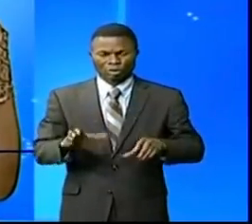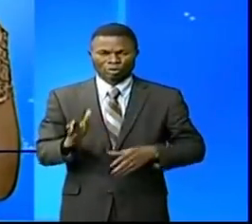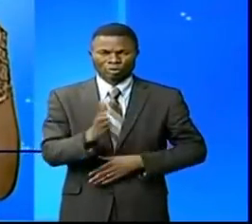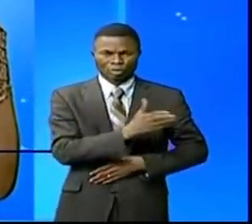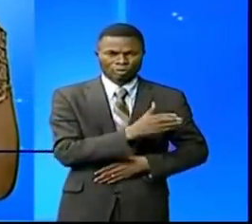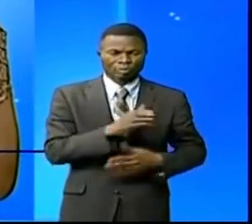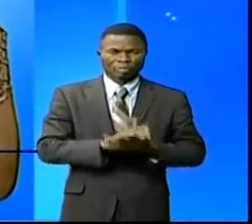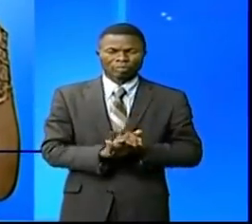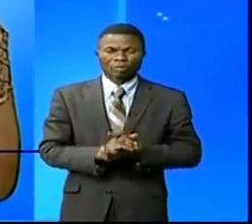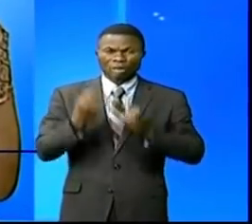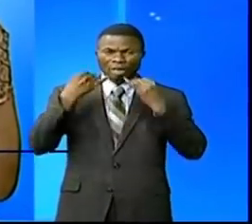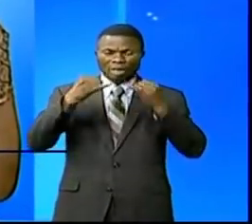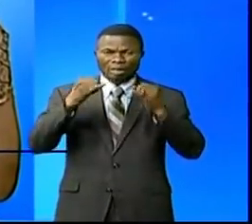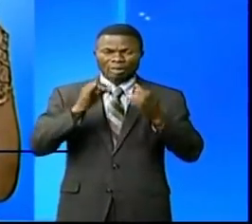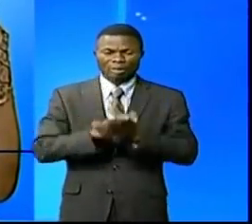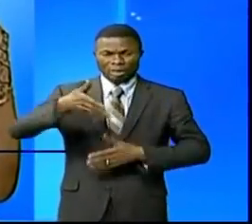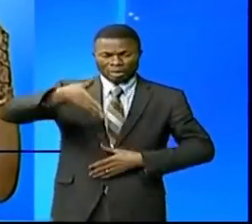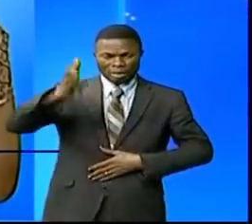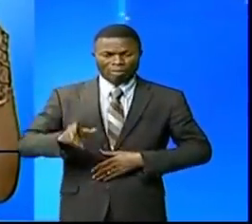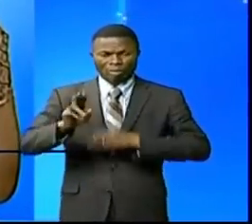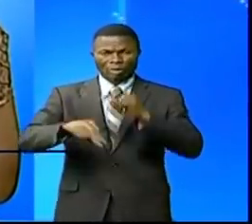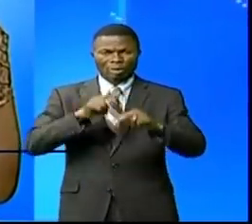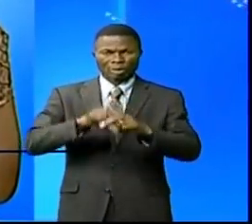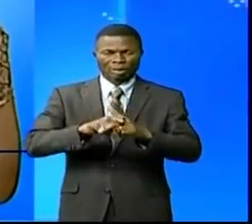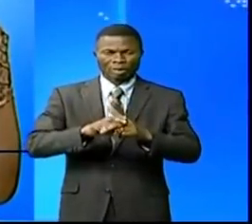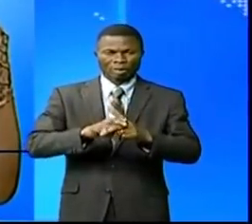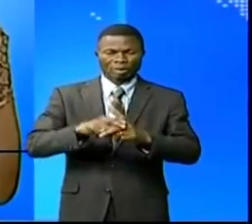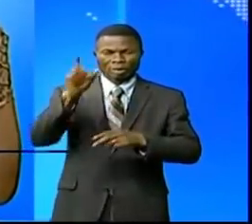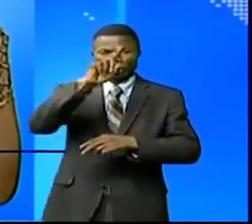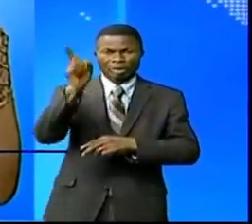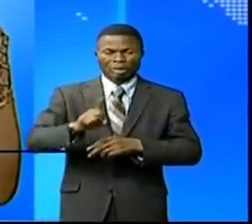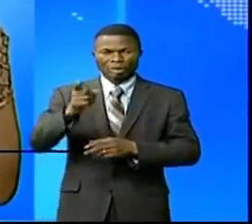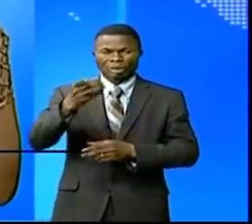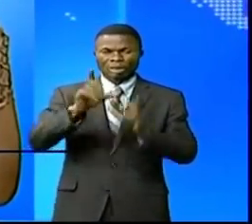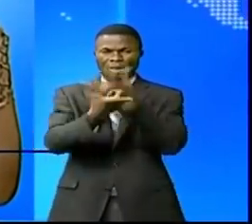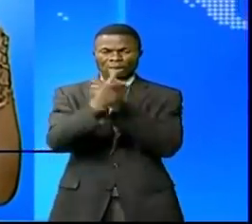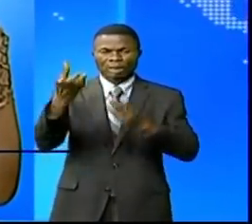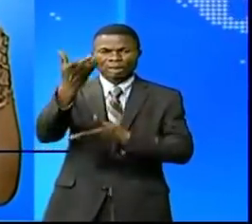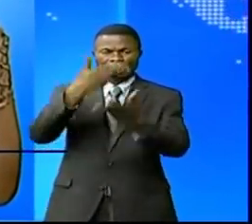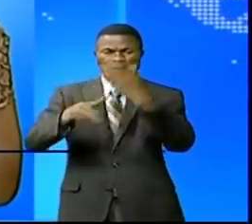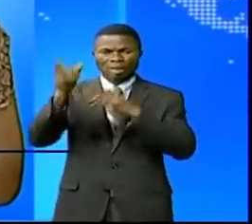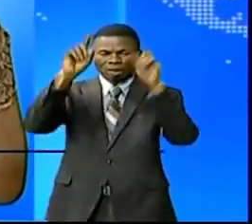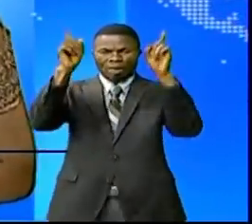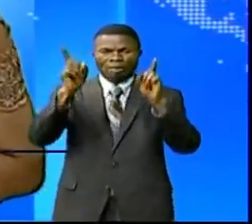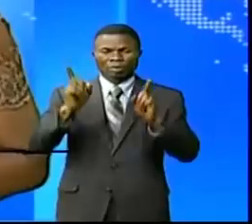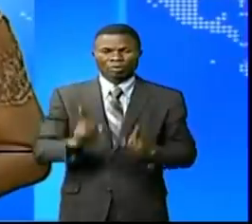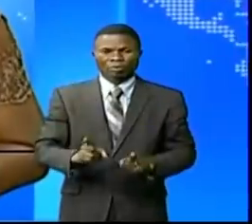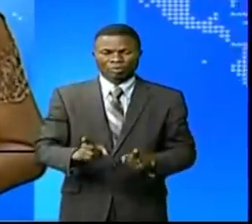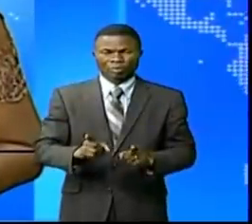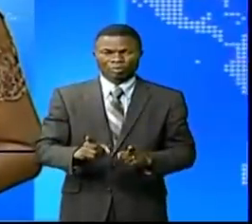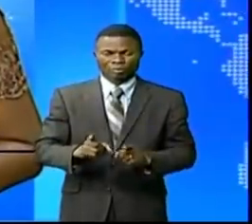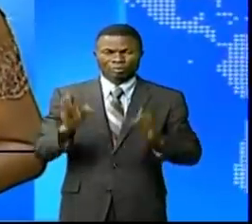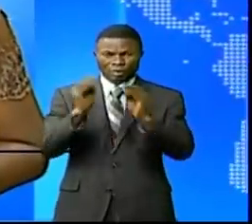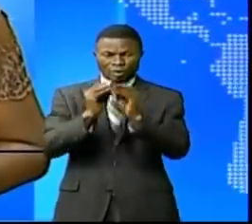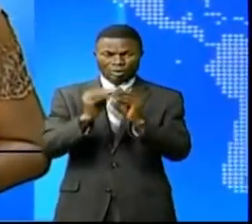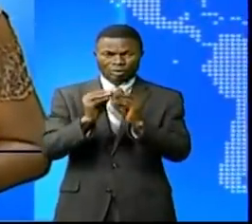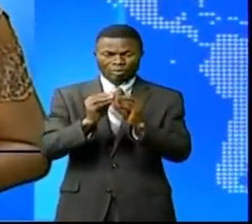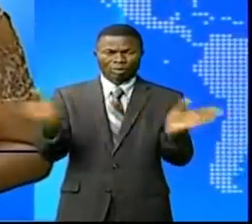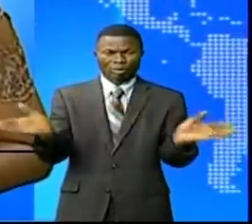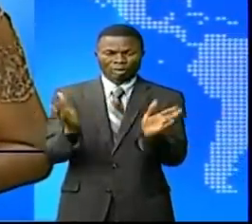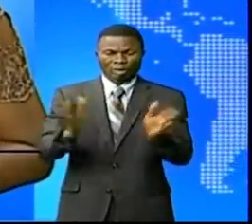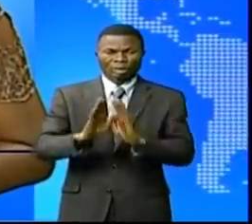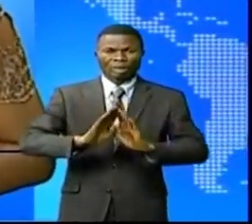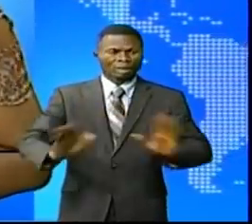Toujours en actualité, les experts nationaux de la zone de libre-échange continental africain sont en atelier de renforcement